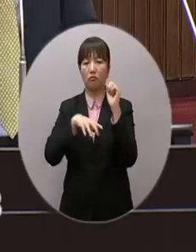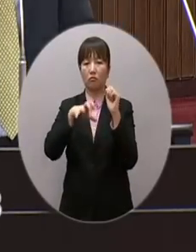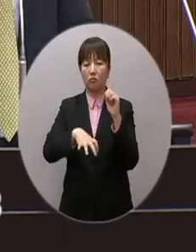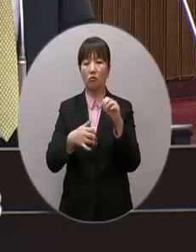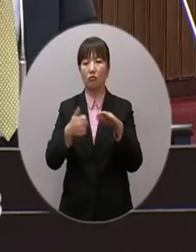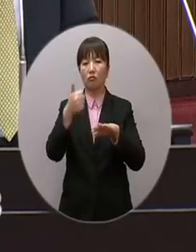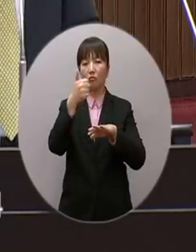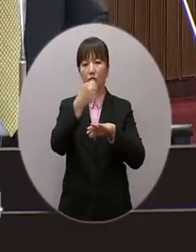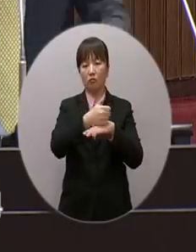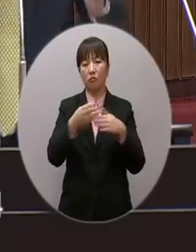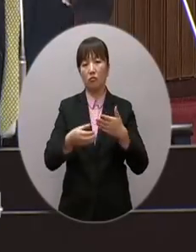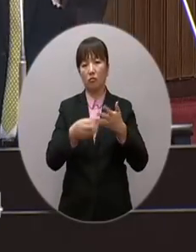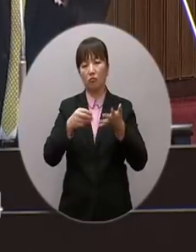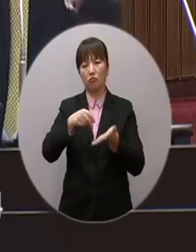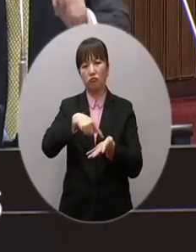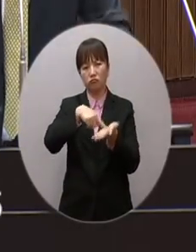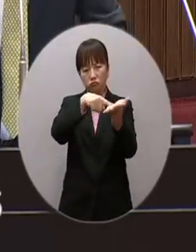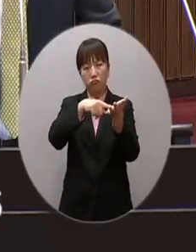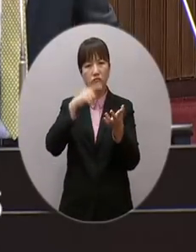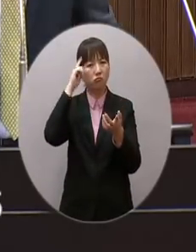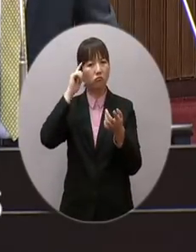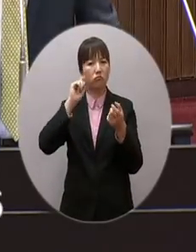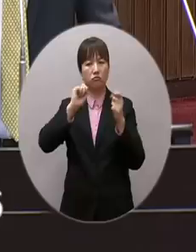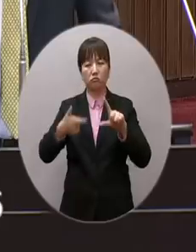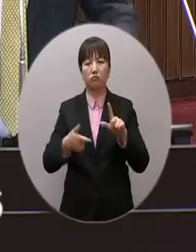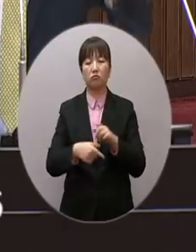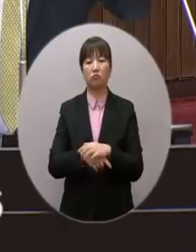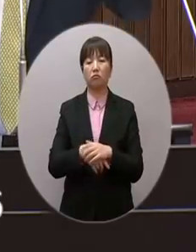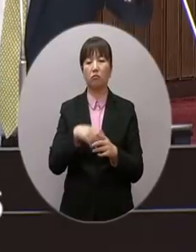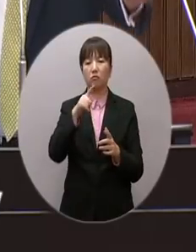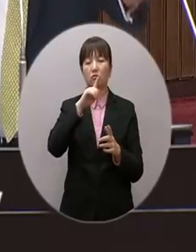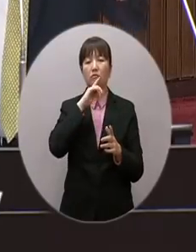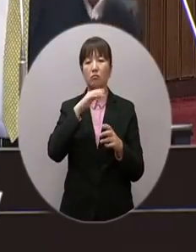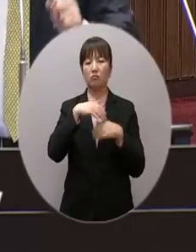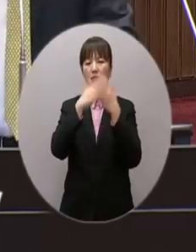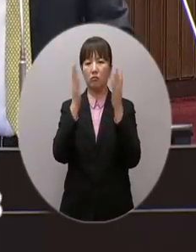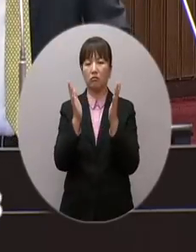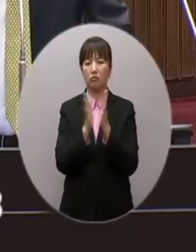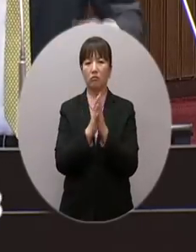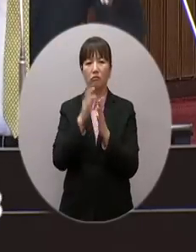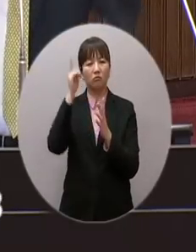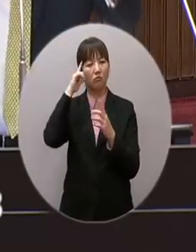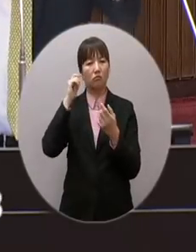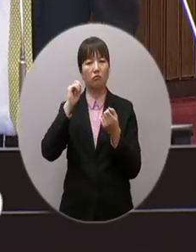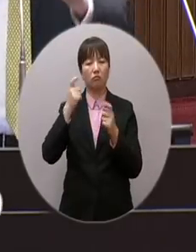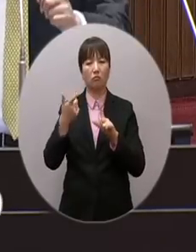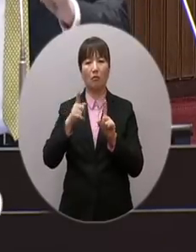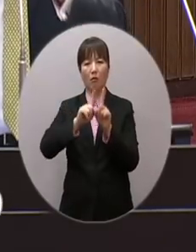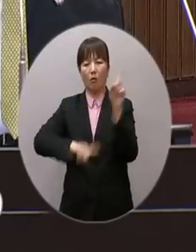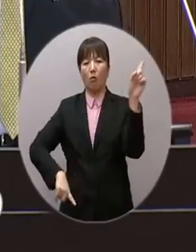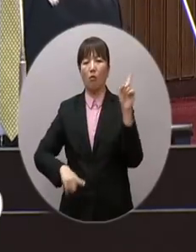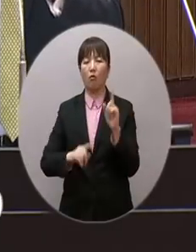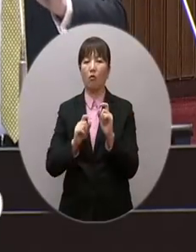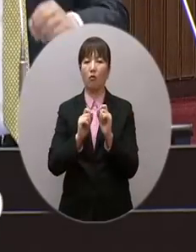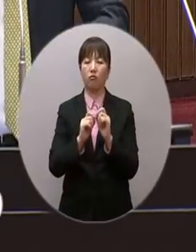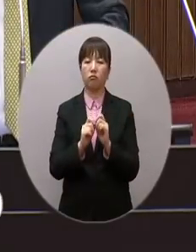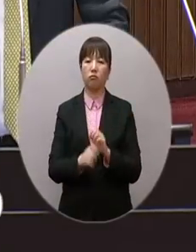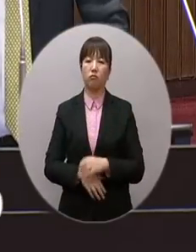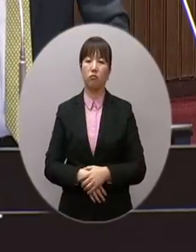法律提案，那个不是内容的差别耶，那个是完全背道而驰耶，相差十万八千里